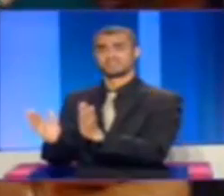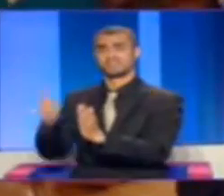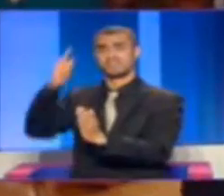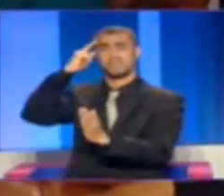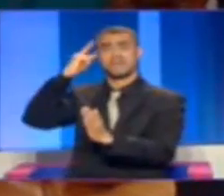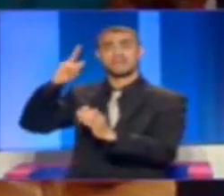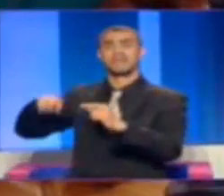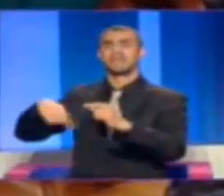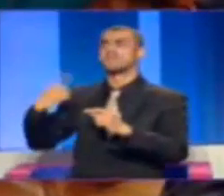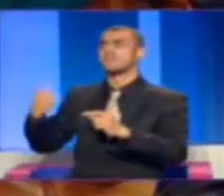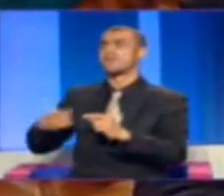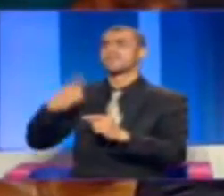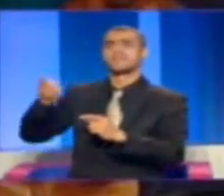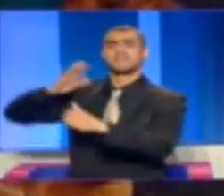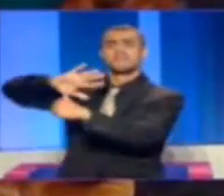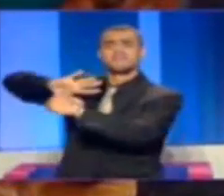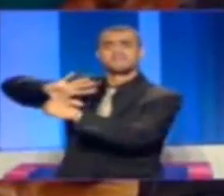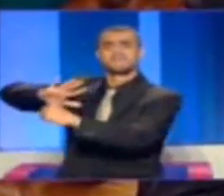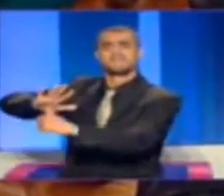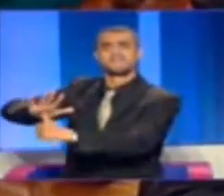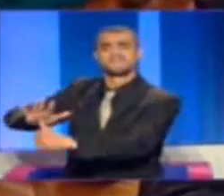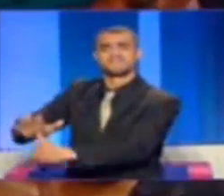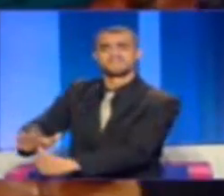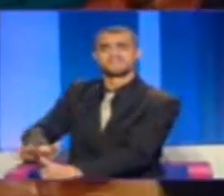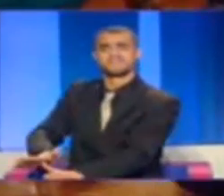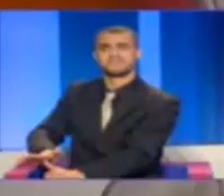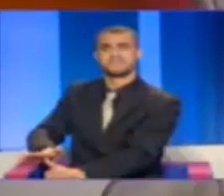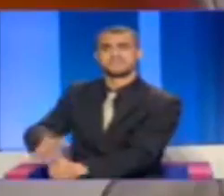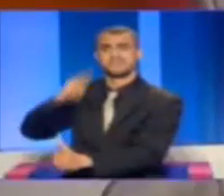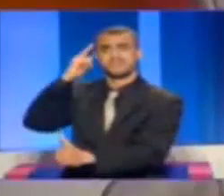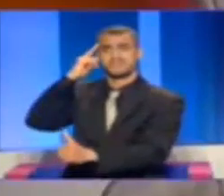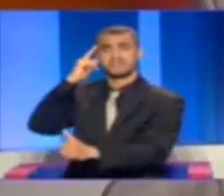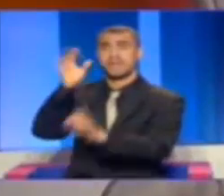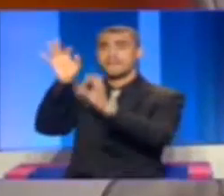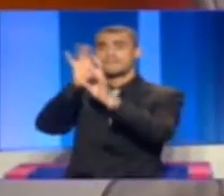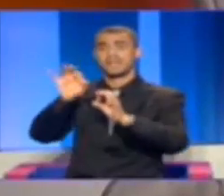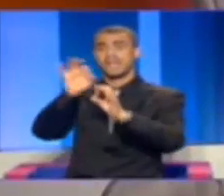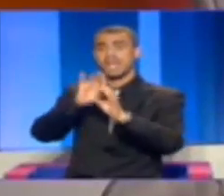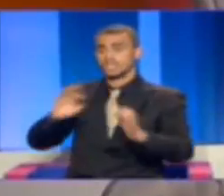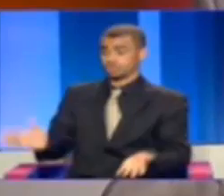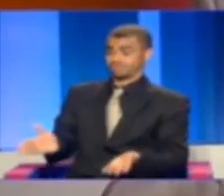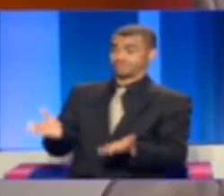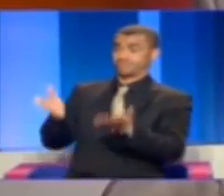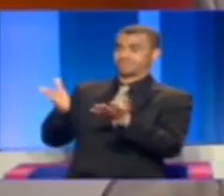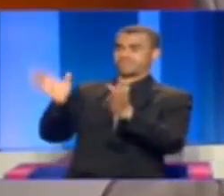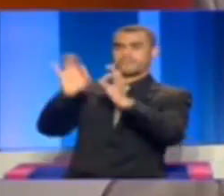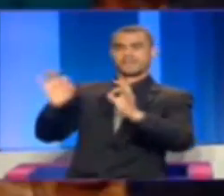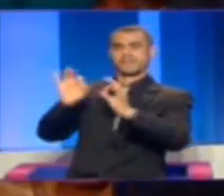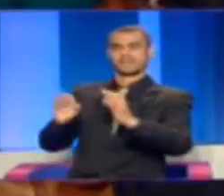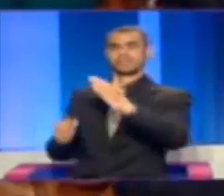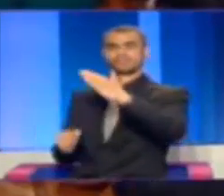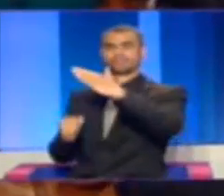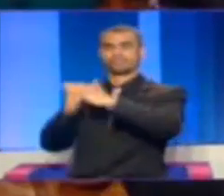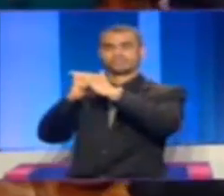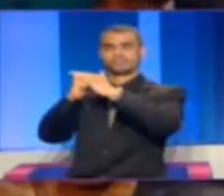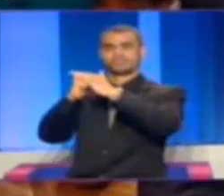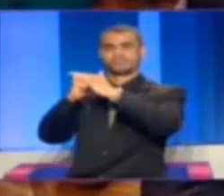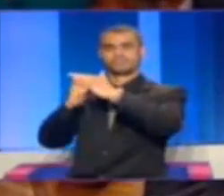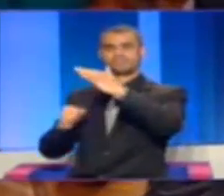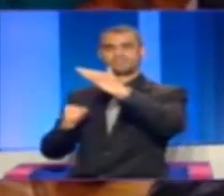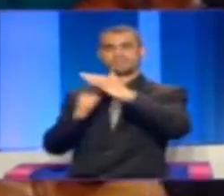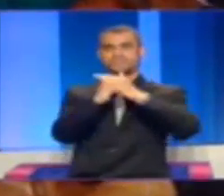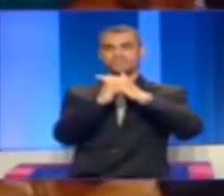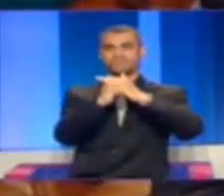أنهم ملتصقين بالقاع الاجتماعي وما عندهمش إمكانيات ربما الترقي الاجتماعي والتنخيب الاجتماعي والوصول إلى نخب